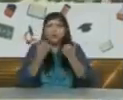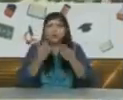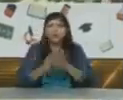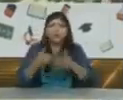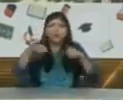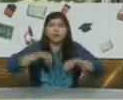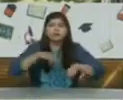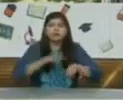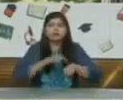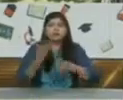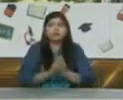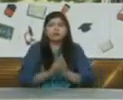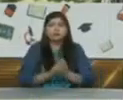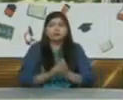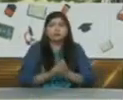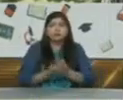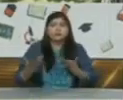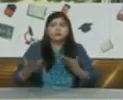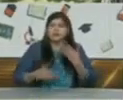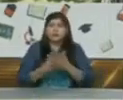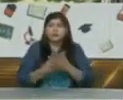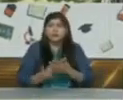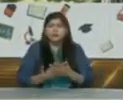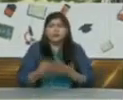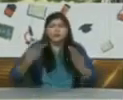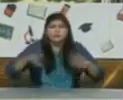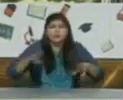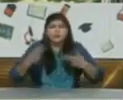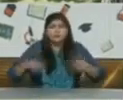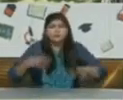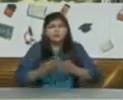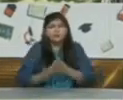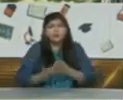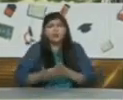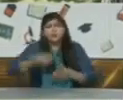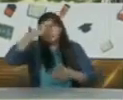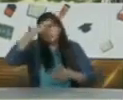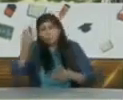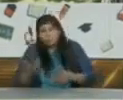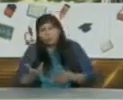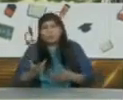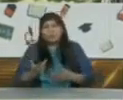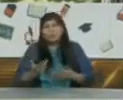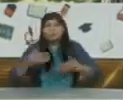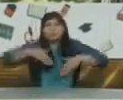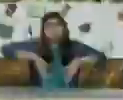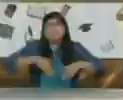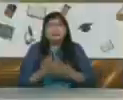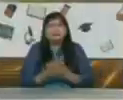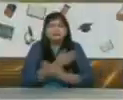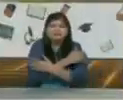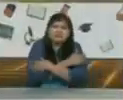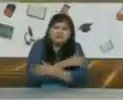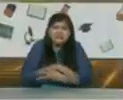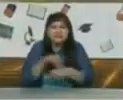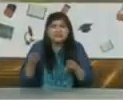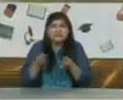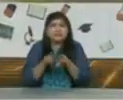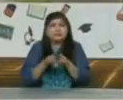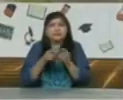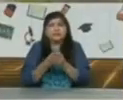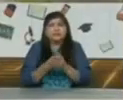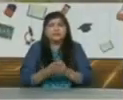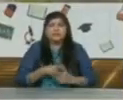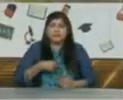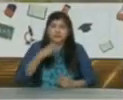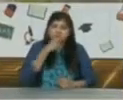अंत में रिफ्रेश रिलैक्स होने के बजाय आप तंग आ जाएंगे, थकान महसूस करने लगेंगे। एक और मुझे लगता